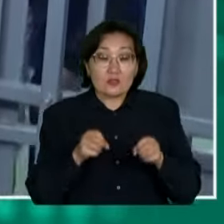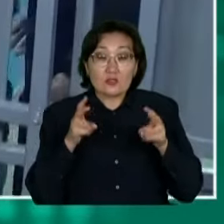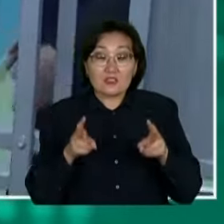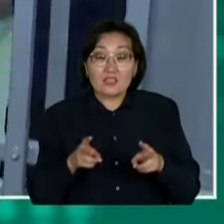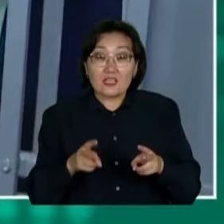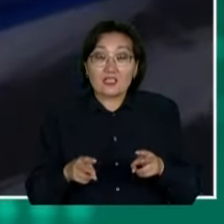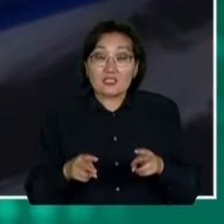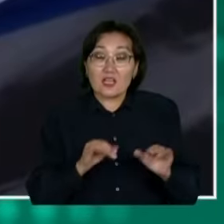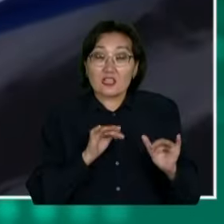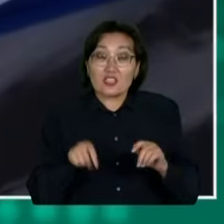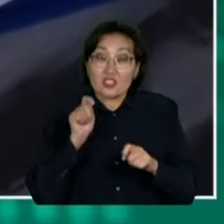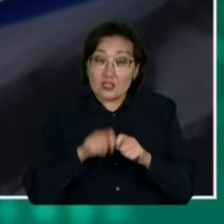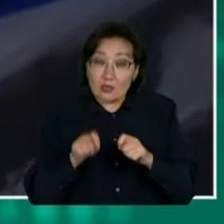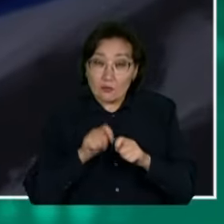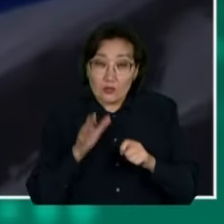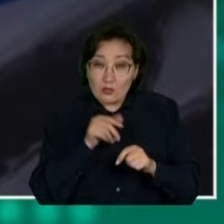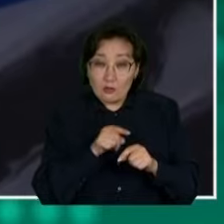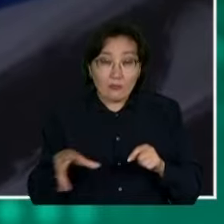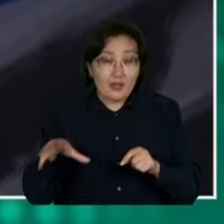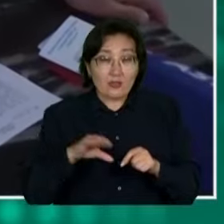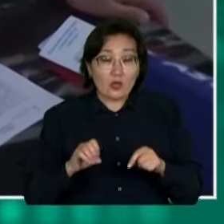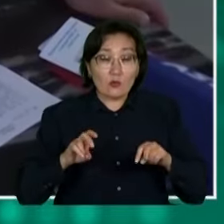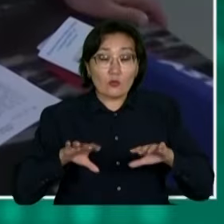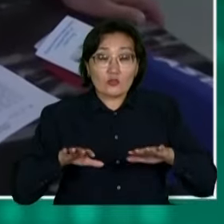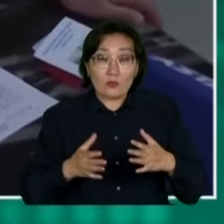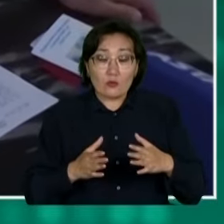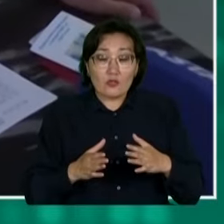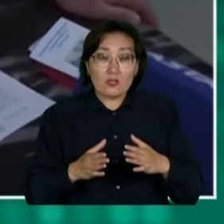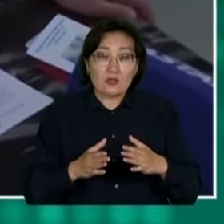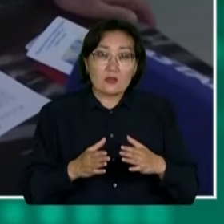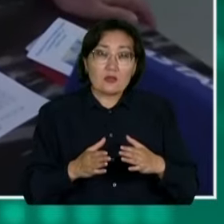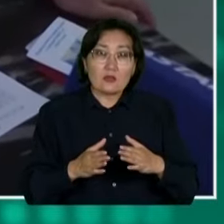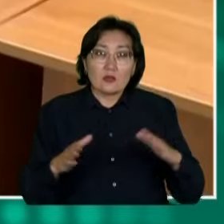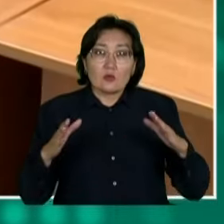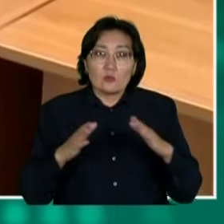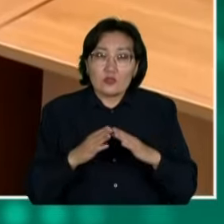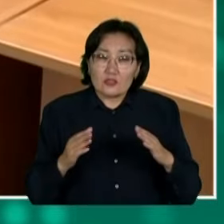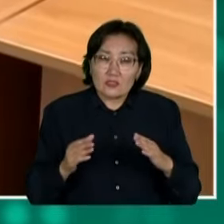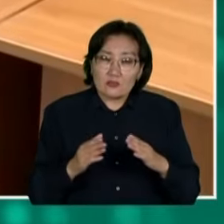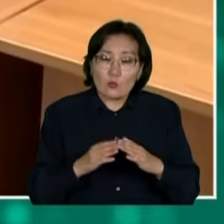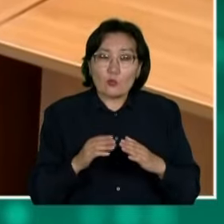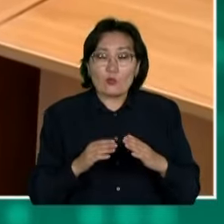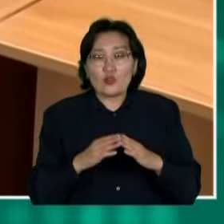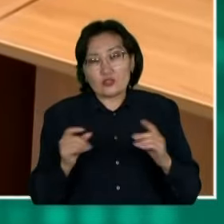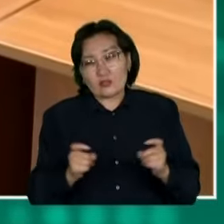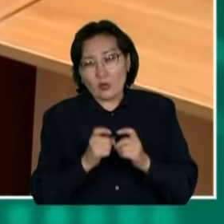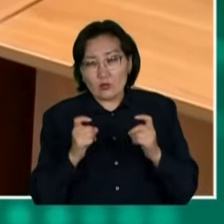зерделеу барысында бізбен барлық оқиғалар осы мүліктік даулар, екіншіден